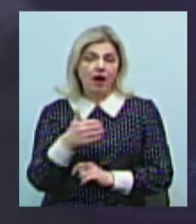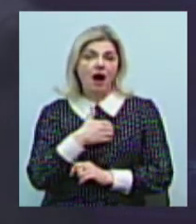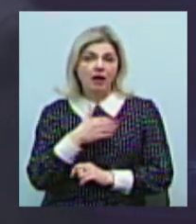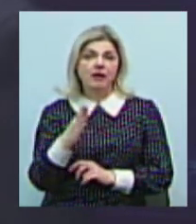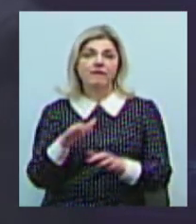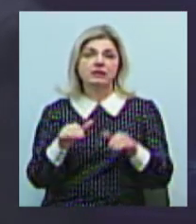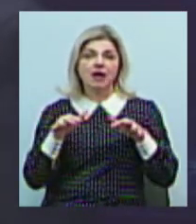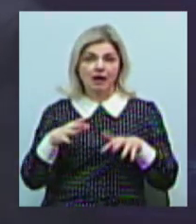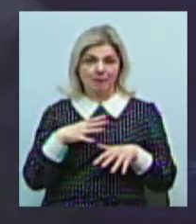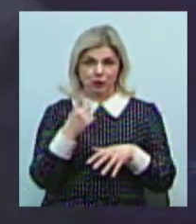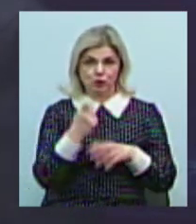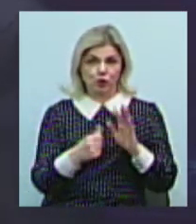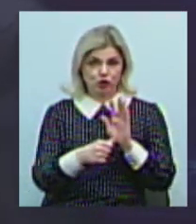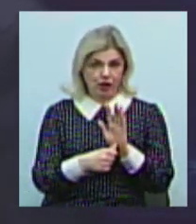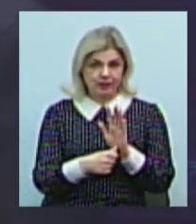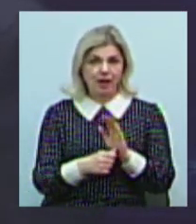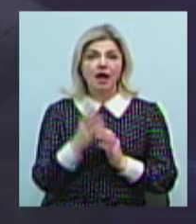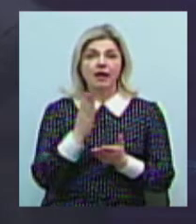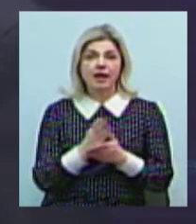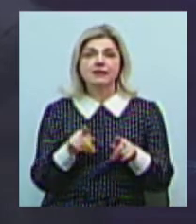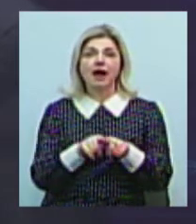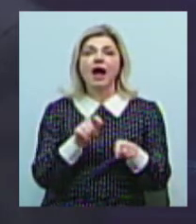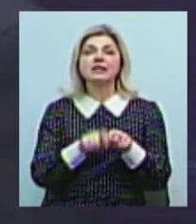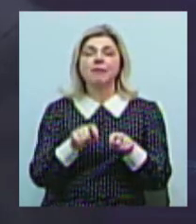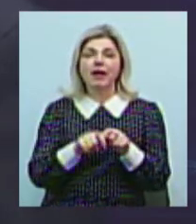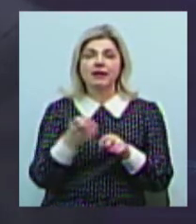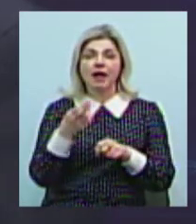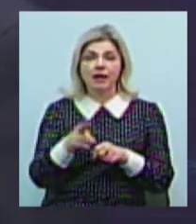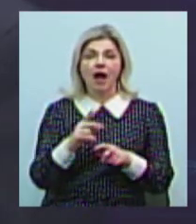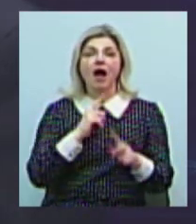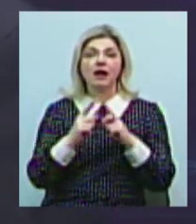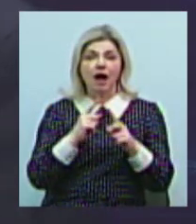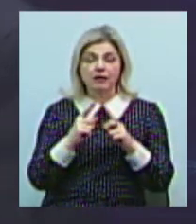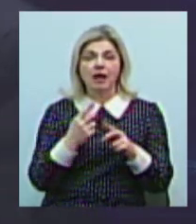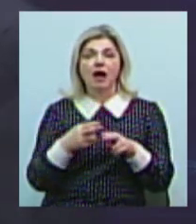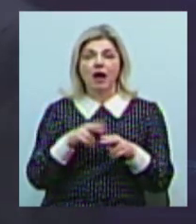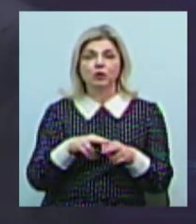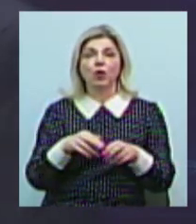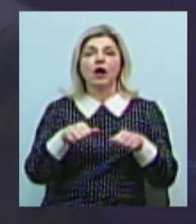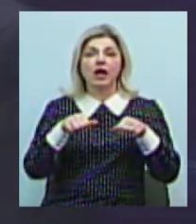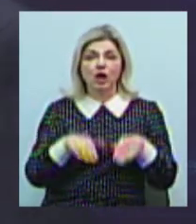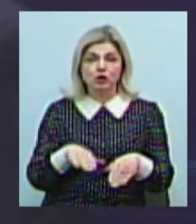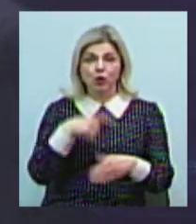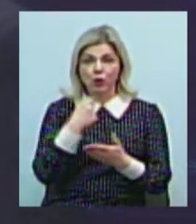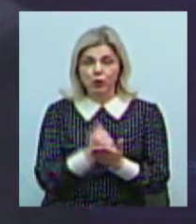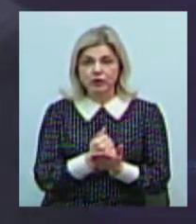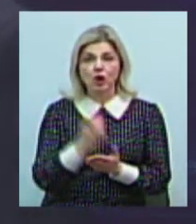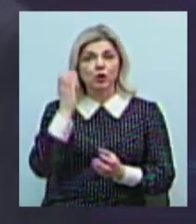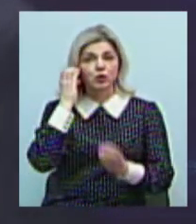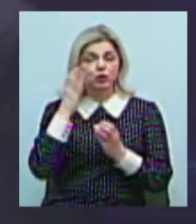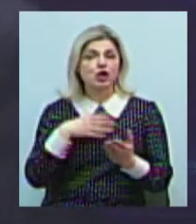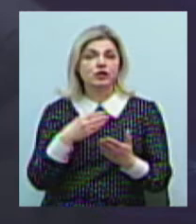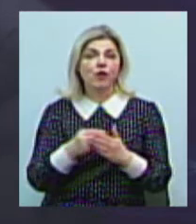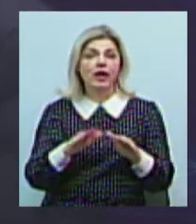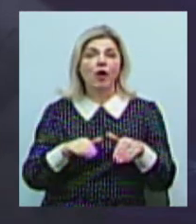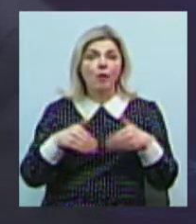было 106. Но есть такая экспертная громадская рада, которая подкрепила резолюцию слушания своими рекомендациями.